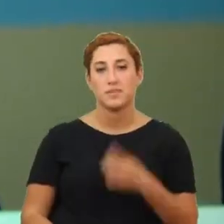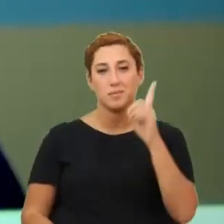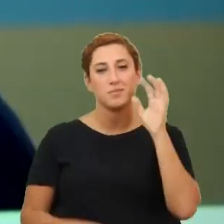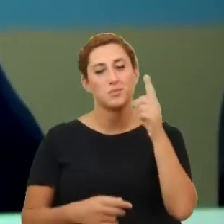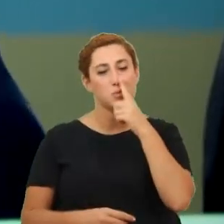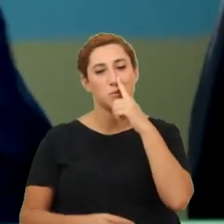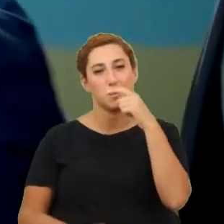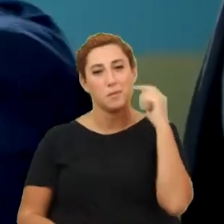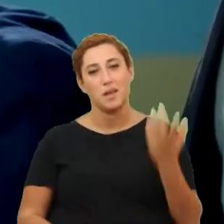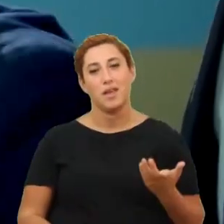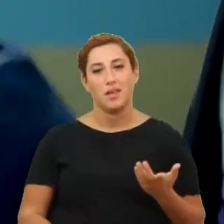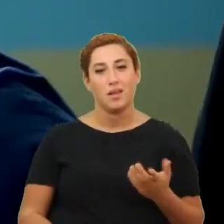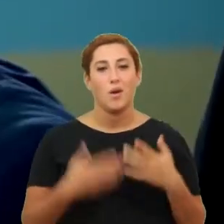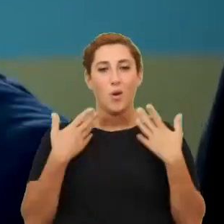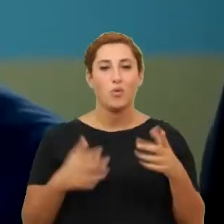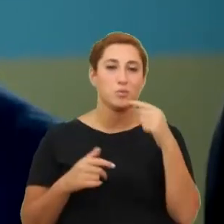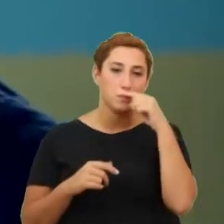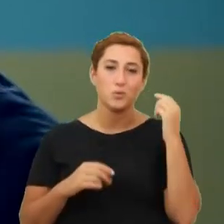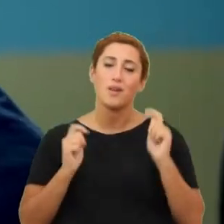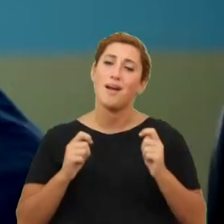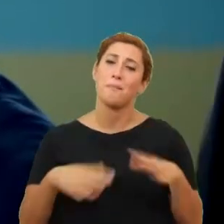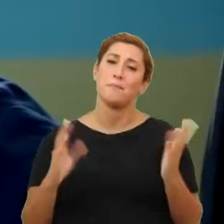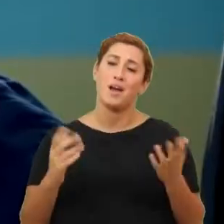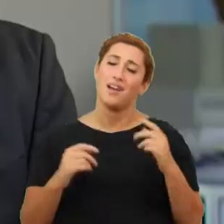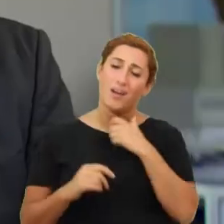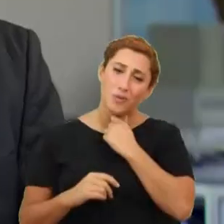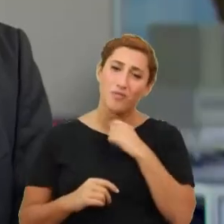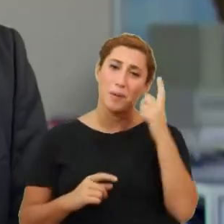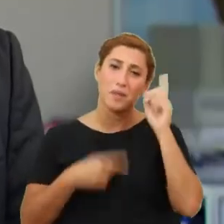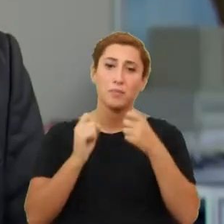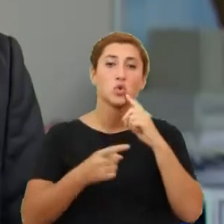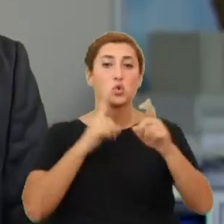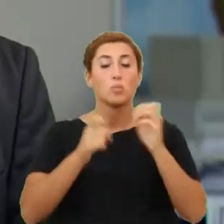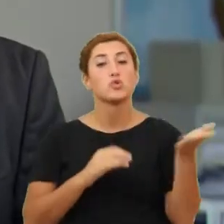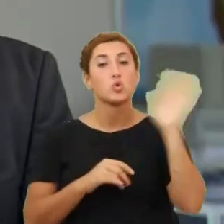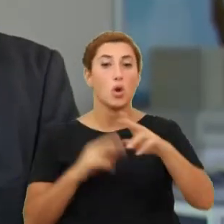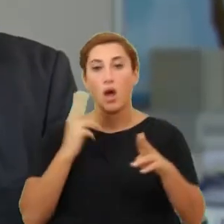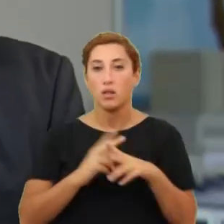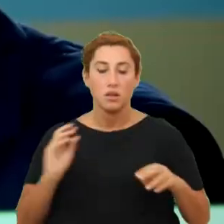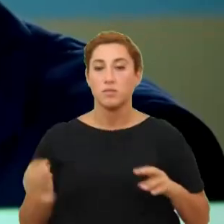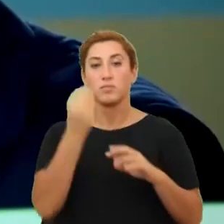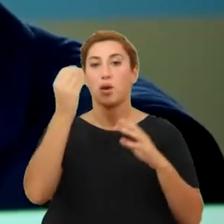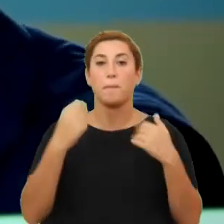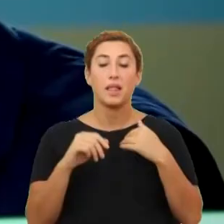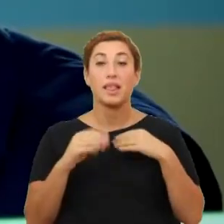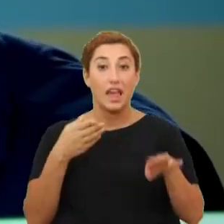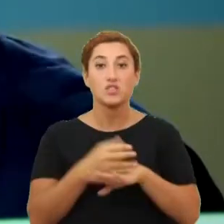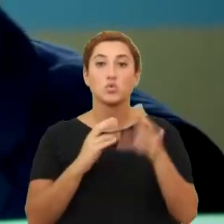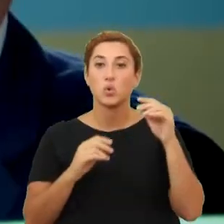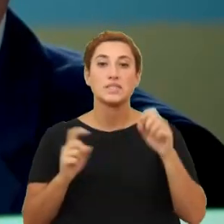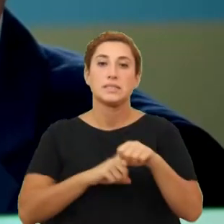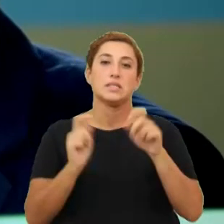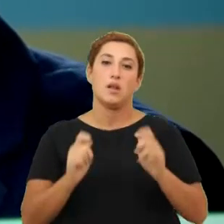Müdür Bey. Of be müdürüm yapmayın Allah aşkınıza ya. Bilmece sormanızdan sonra böyle bir aniden ortaya çıkışlarınız beni gerçekten